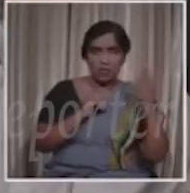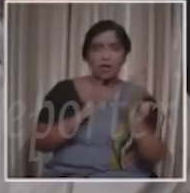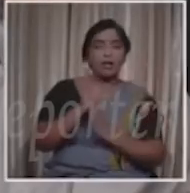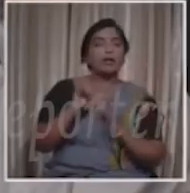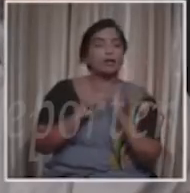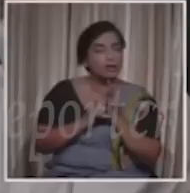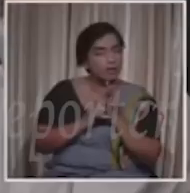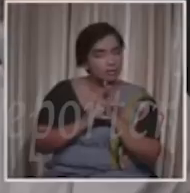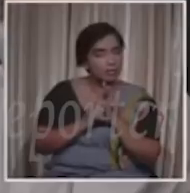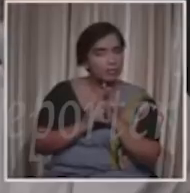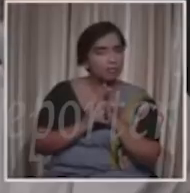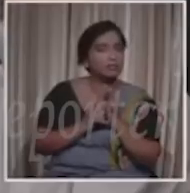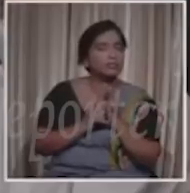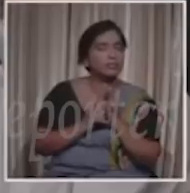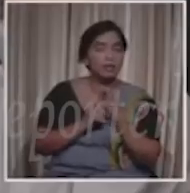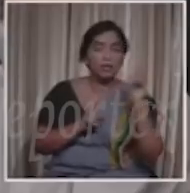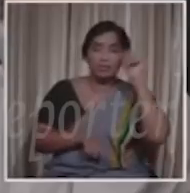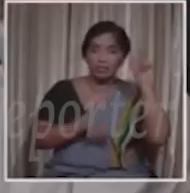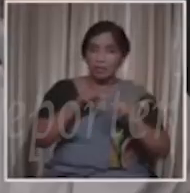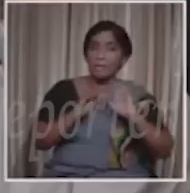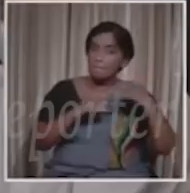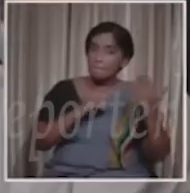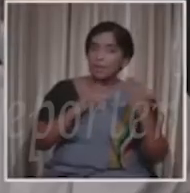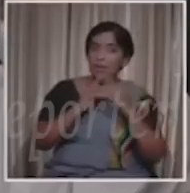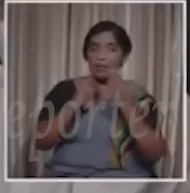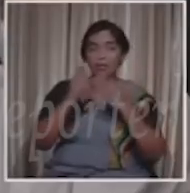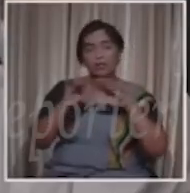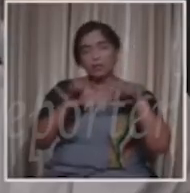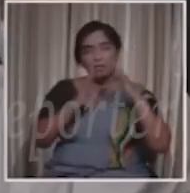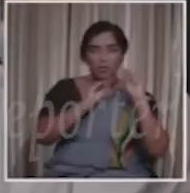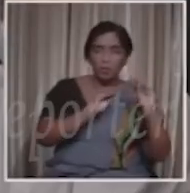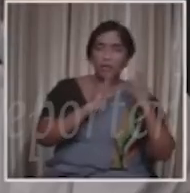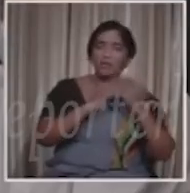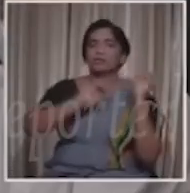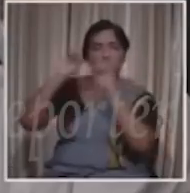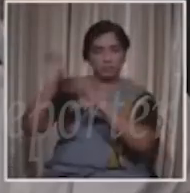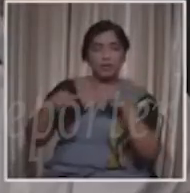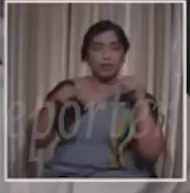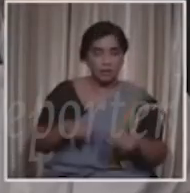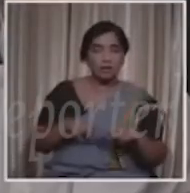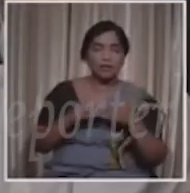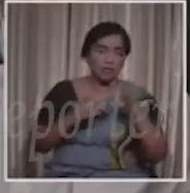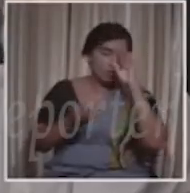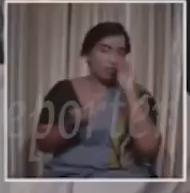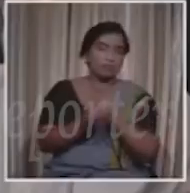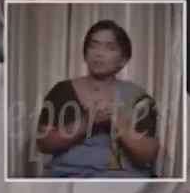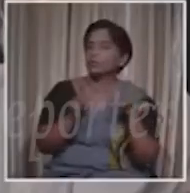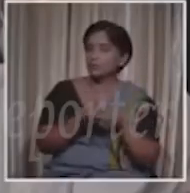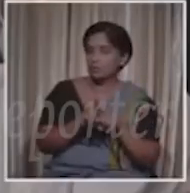තාවකාලිකව මේ නිවාස දීලා තියෙනවා මේක දැන් විතරක් නෙමෙයි මං මතකයි 88 89 ඒ කාලේදී අපි නිවාස